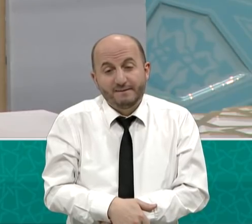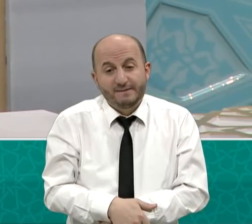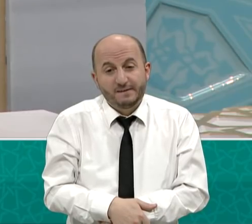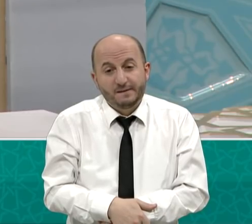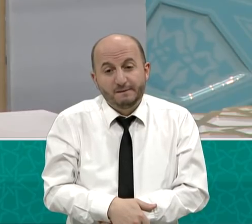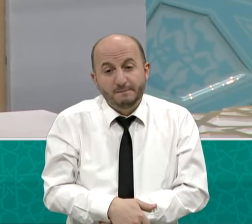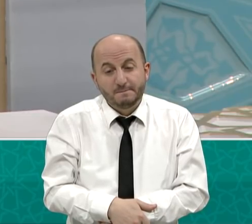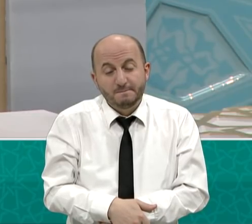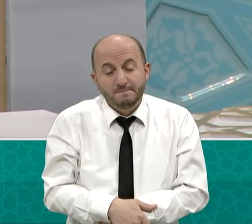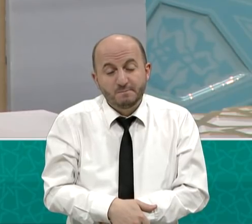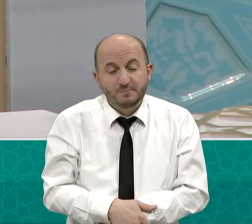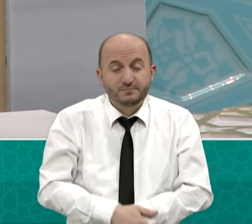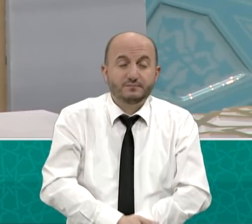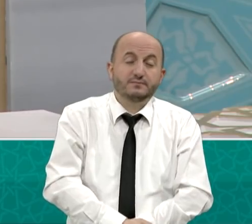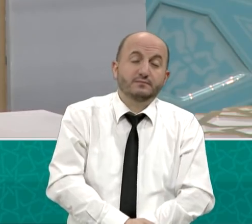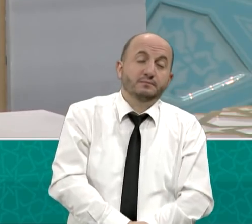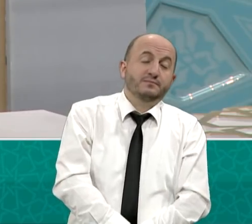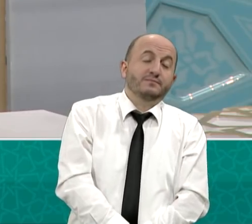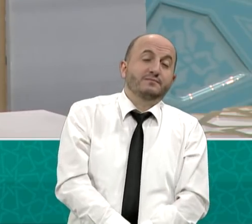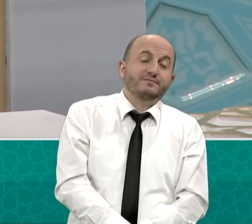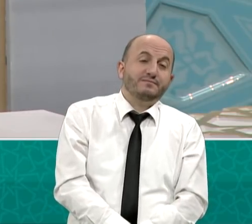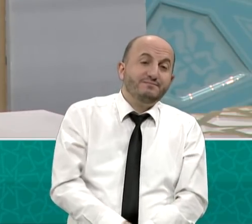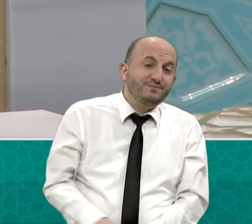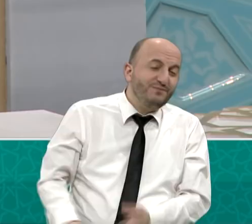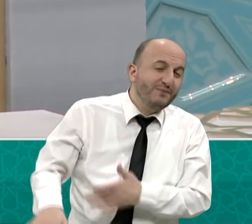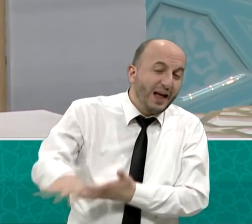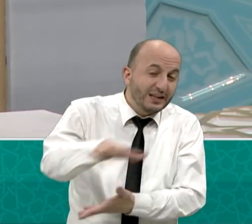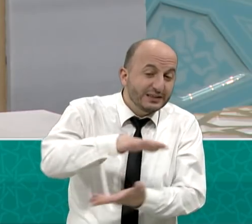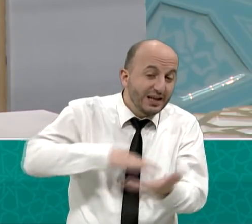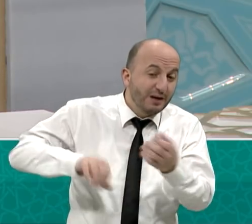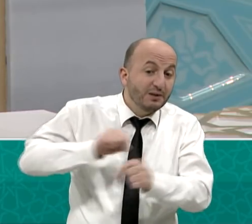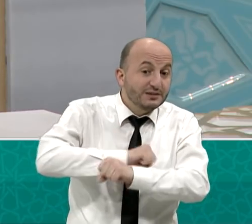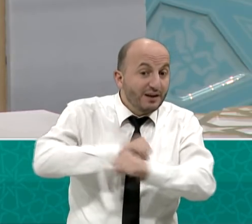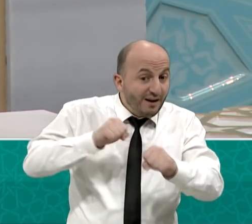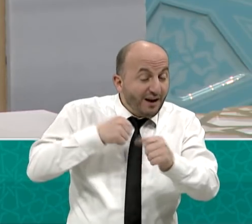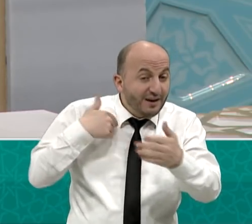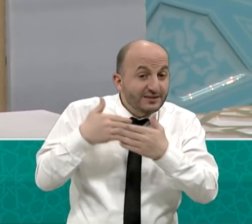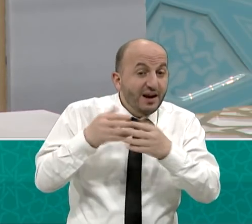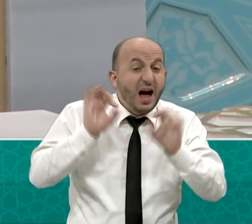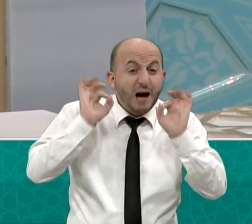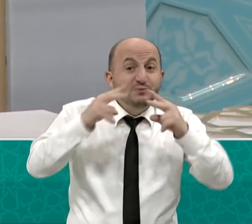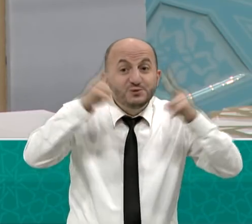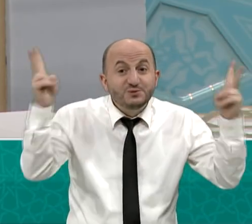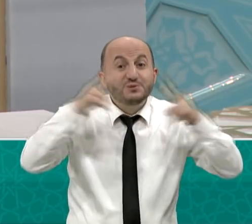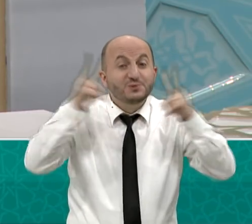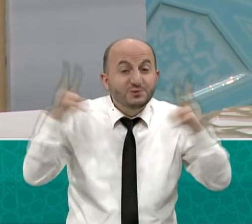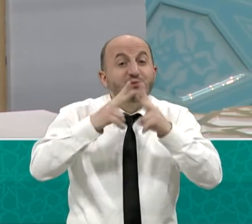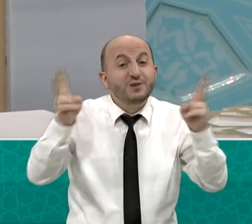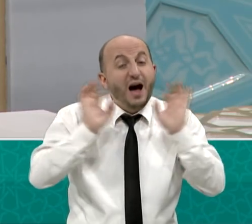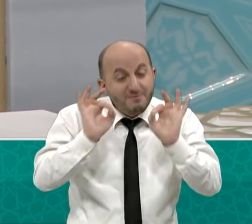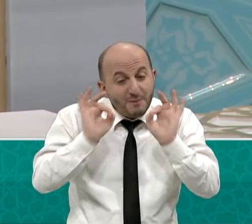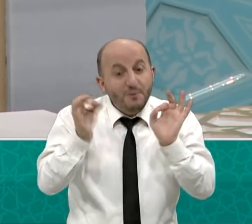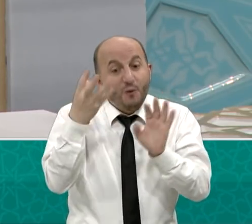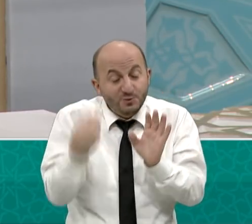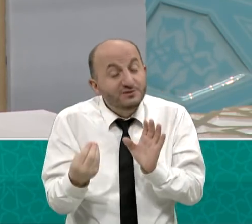alallahu aleykumun nehara sermeden kıyamete kadar gündüz olsaydı şu an saat 12:25 geçiyor